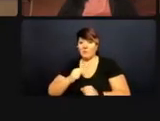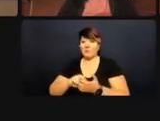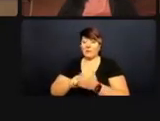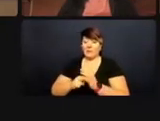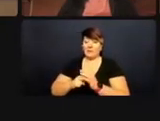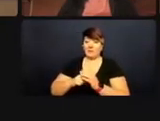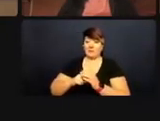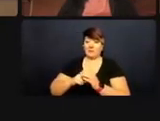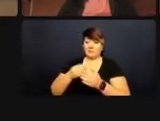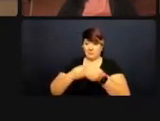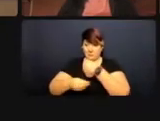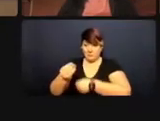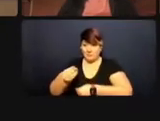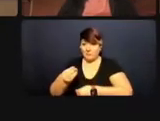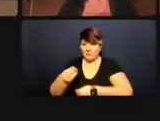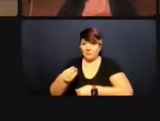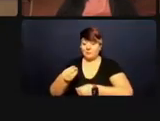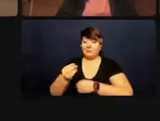1957.